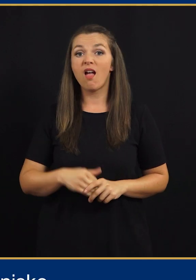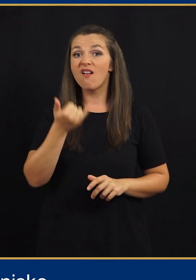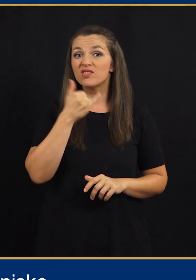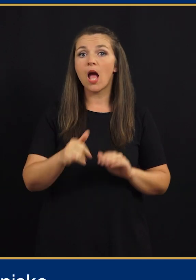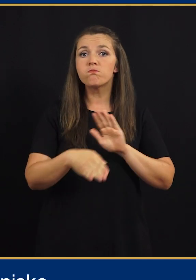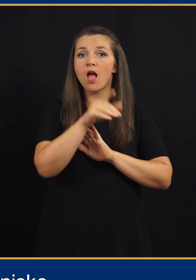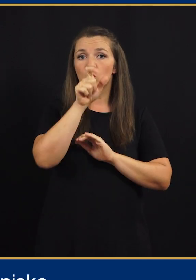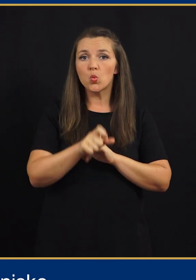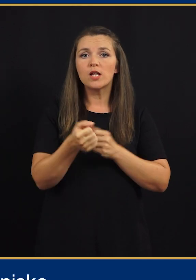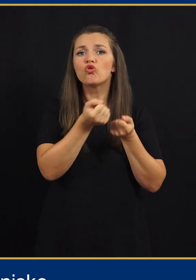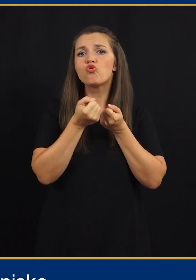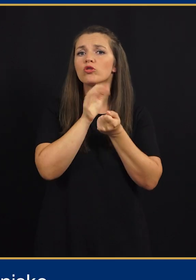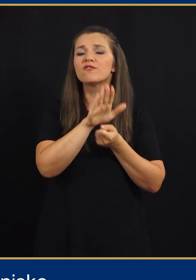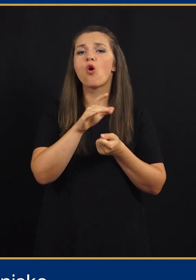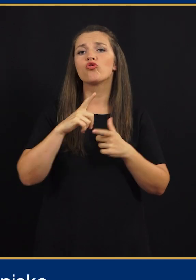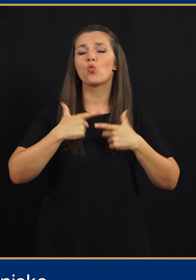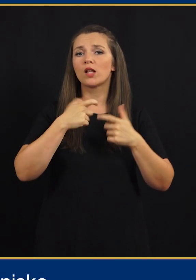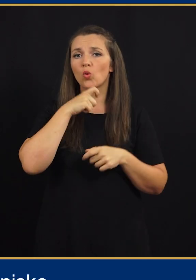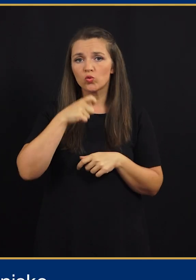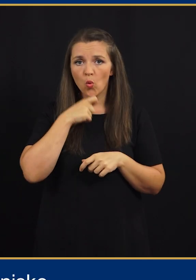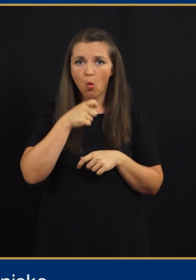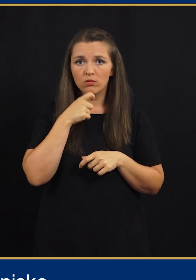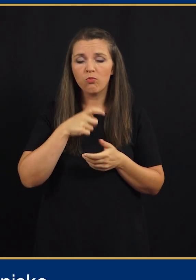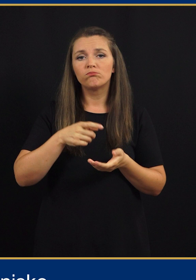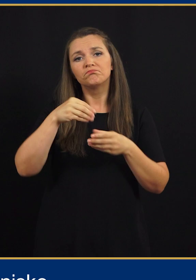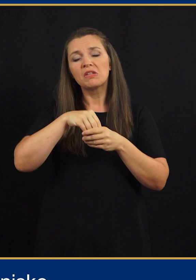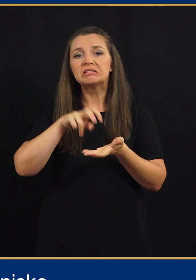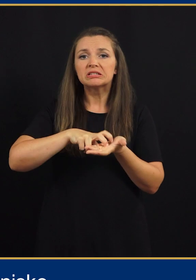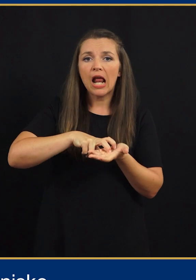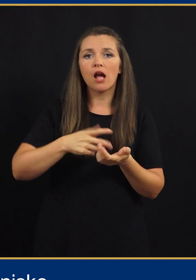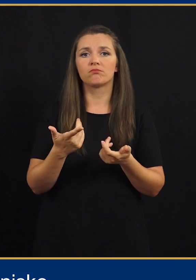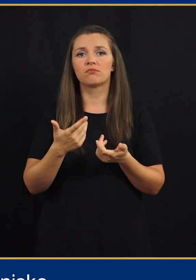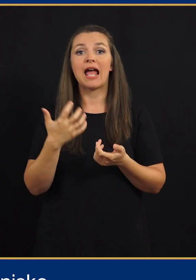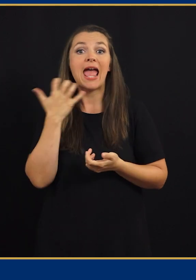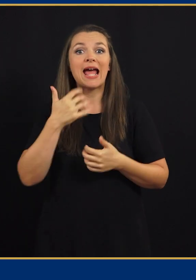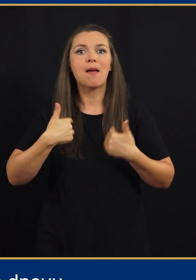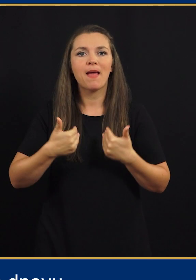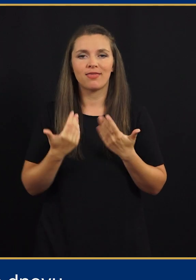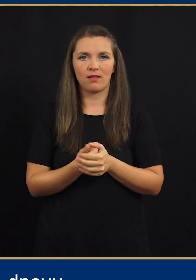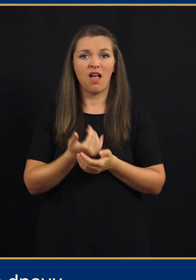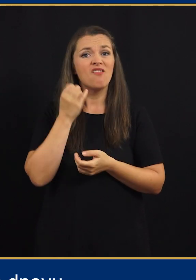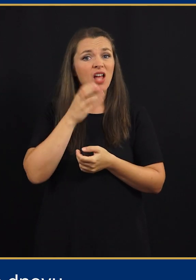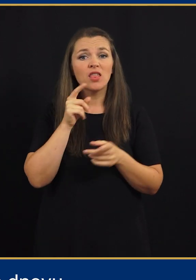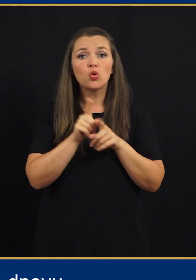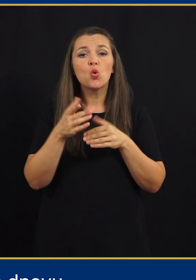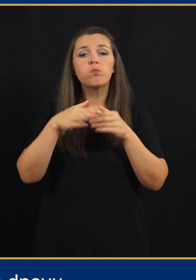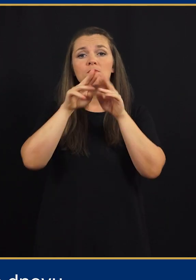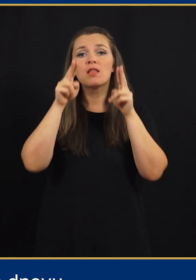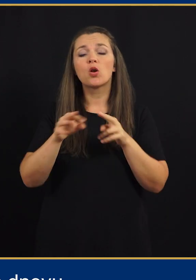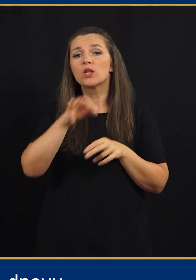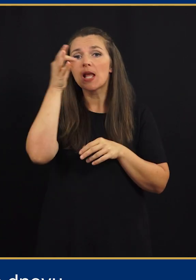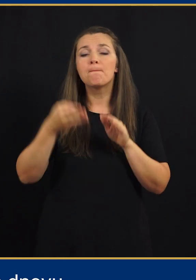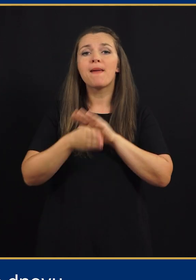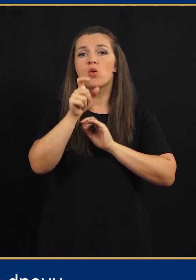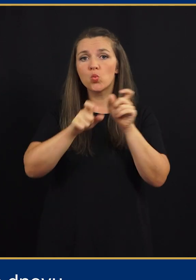Vsak begunec nosi svojo življenjsko zgodbo, strahove in hrepenenja. Vsak dan, tudi ob mednarodnem